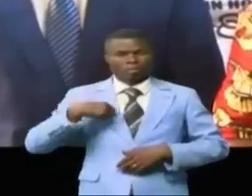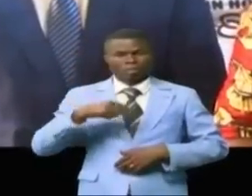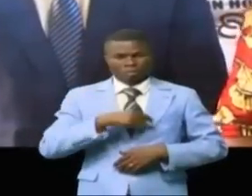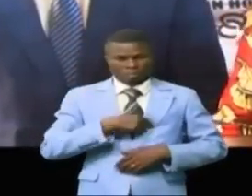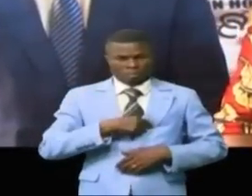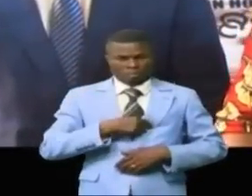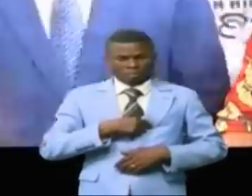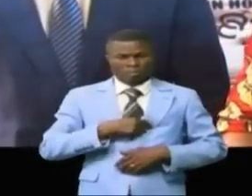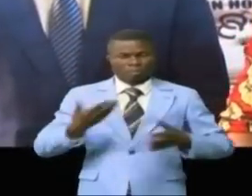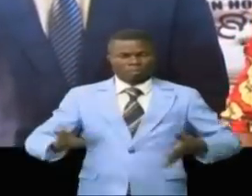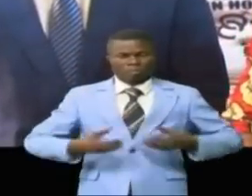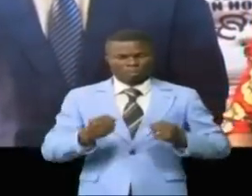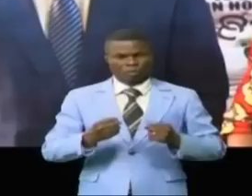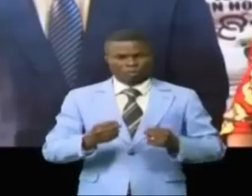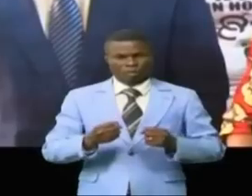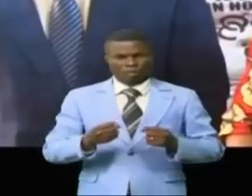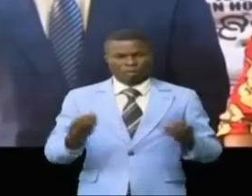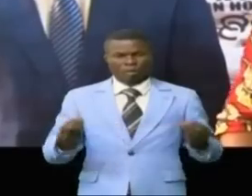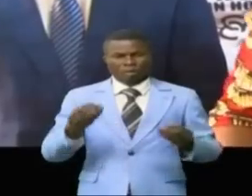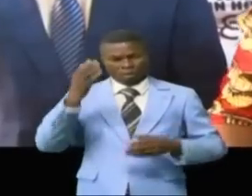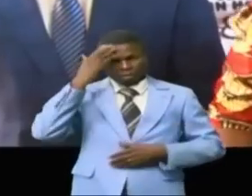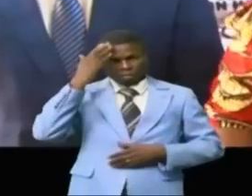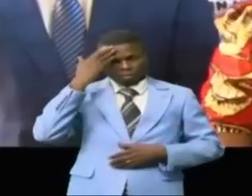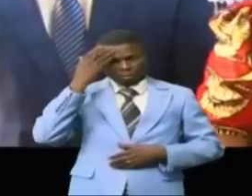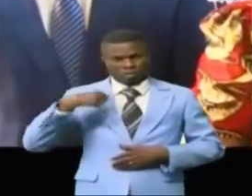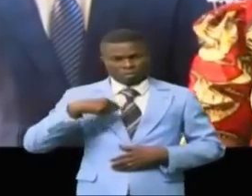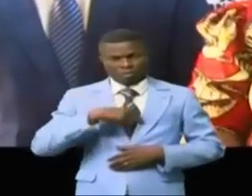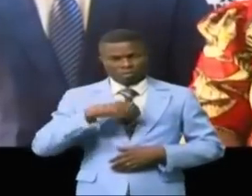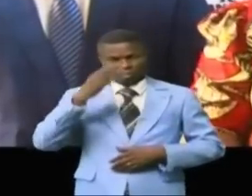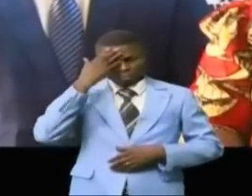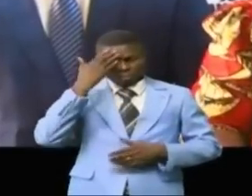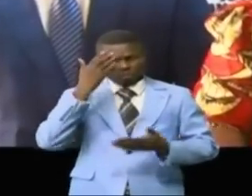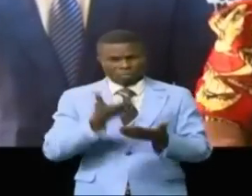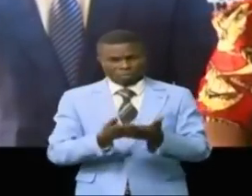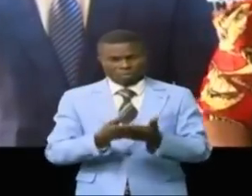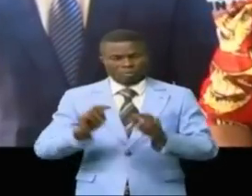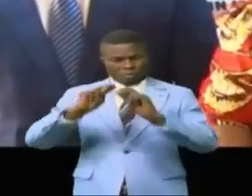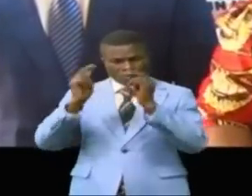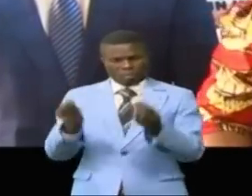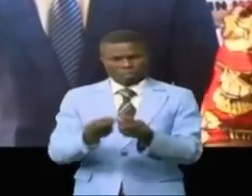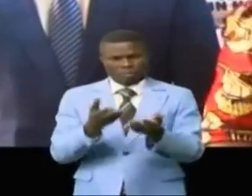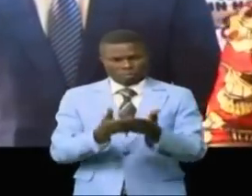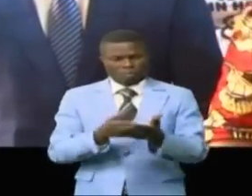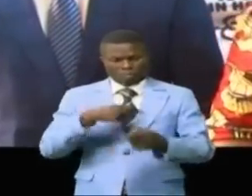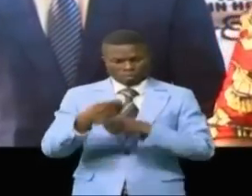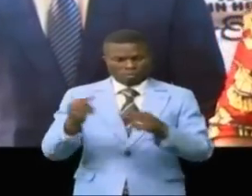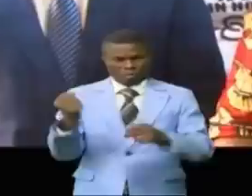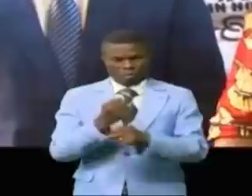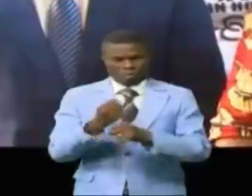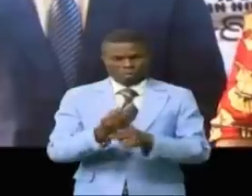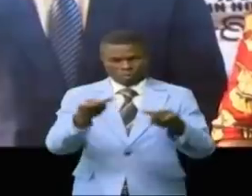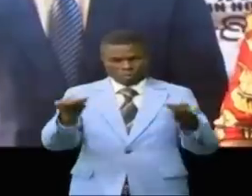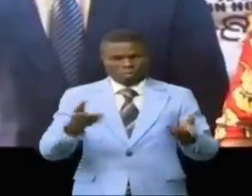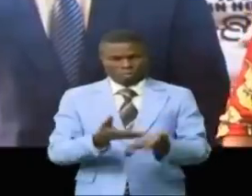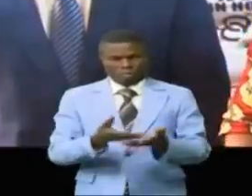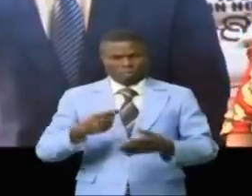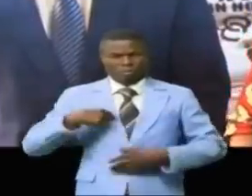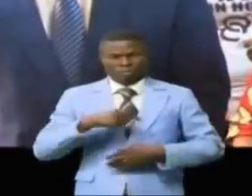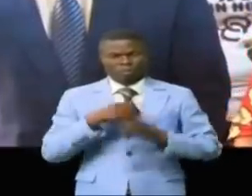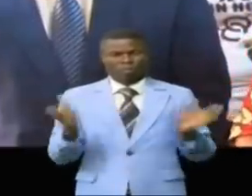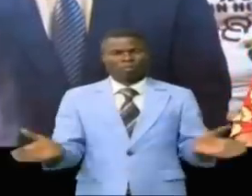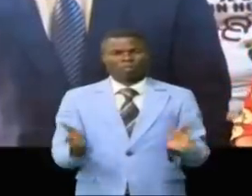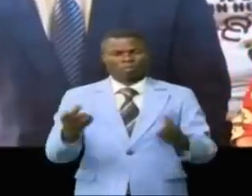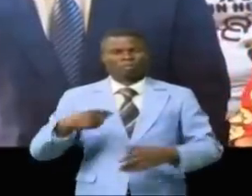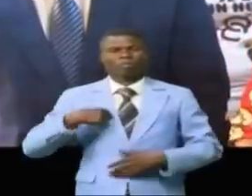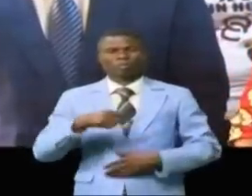très contente. Et à savoir que de connaître que sa cellule est en activité sur le terrain et nous encourage